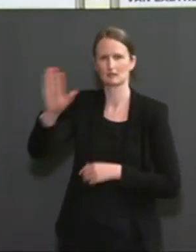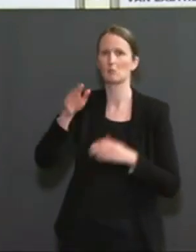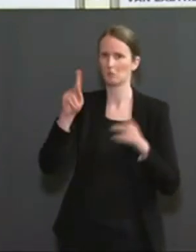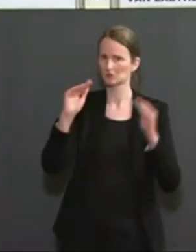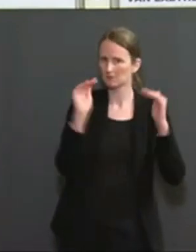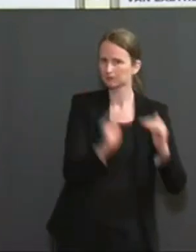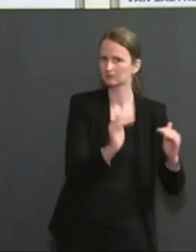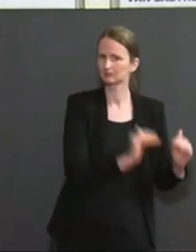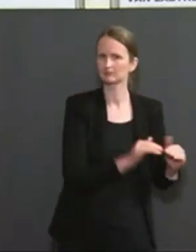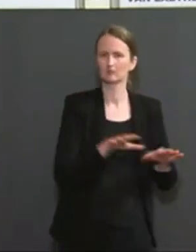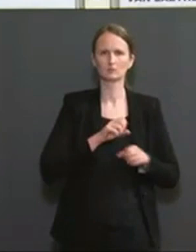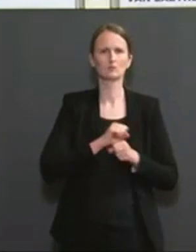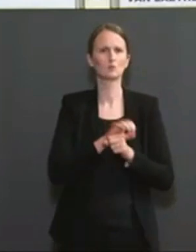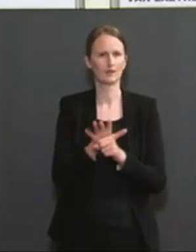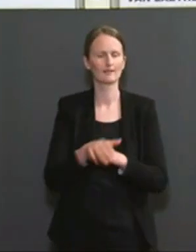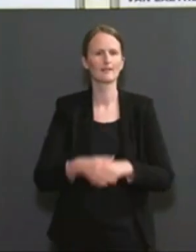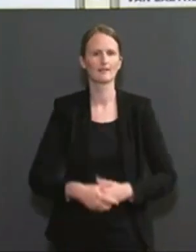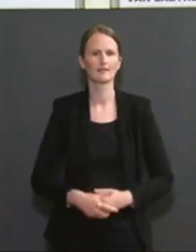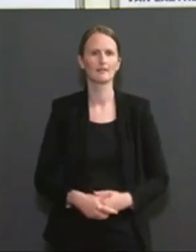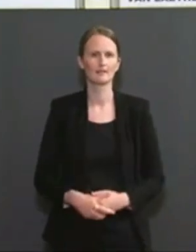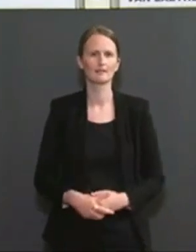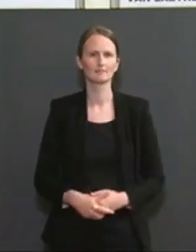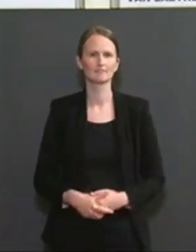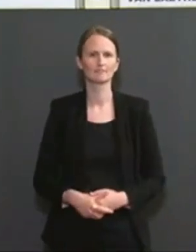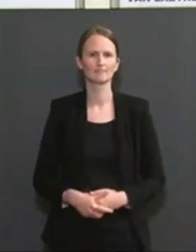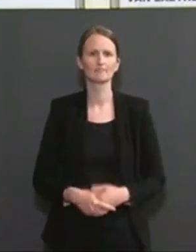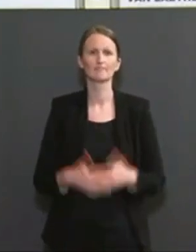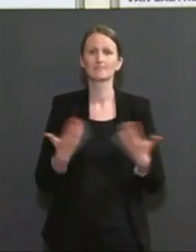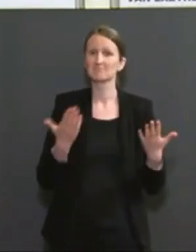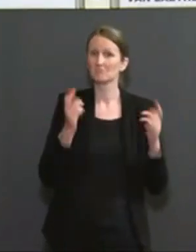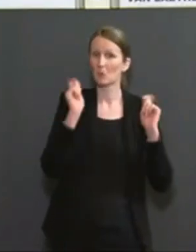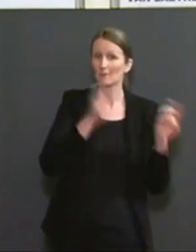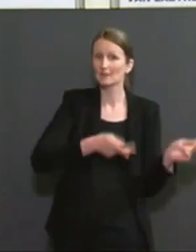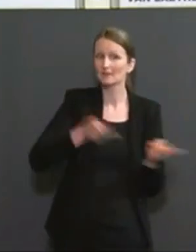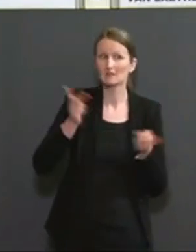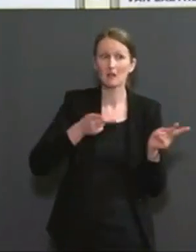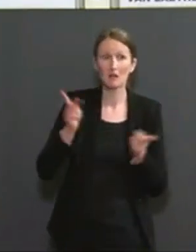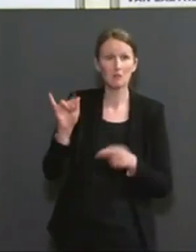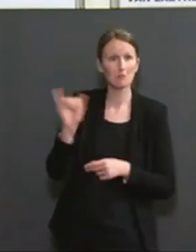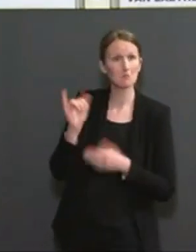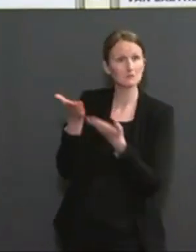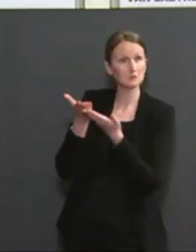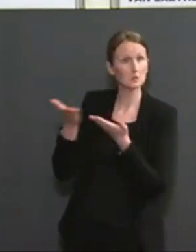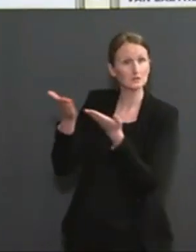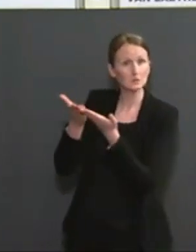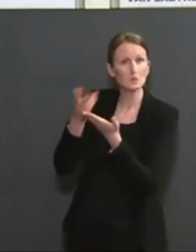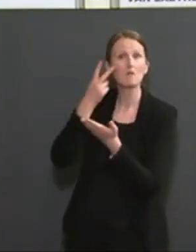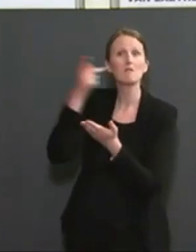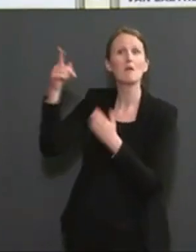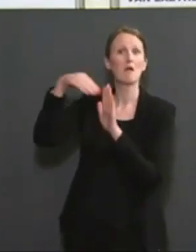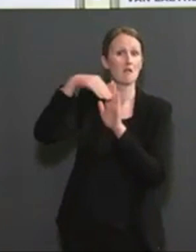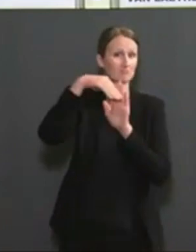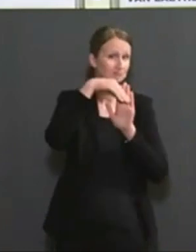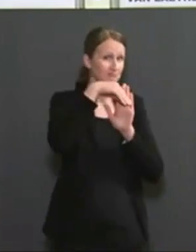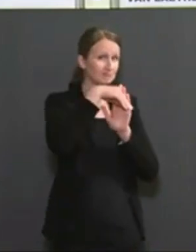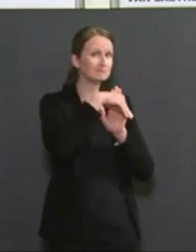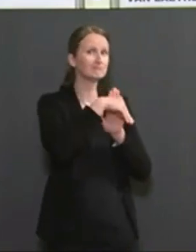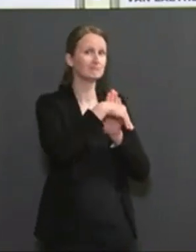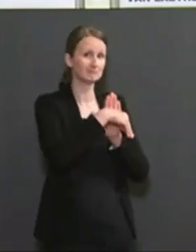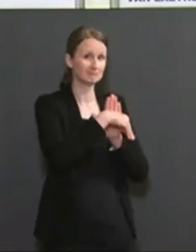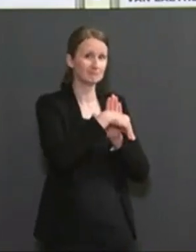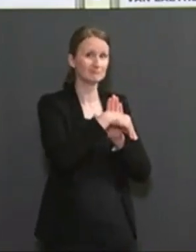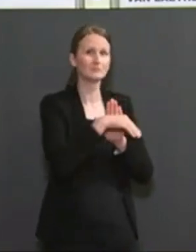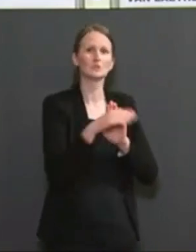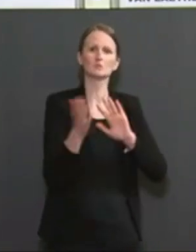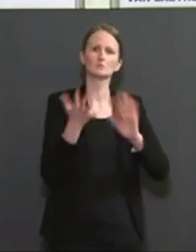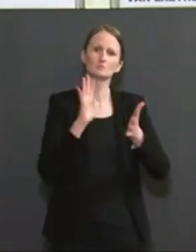Passons aux hospitalisations. Là aussi, heureusement, le nombre continue à diminuer. En moyenne, nous avons eu 304